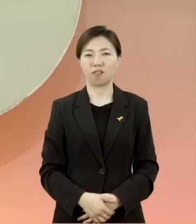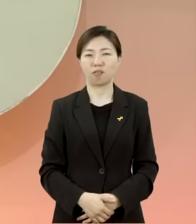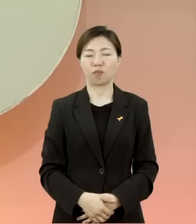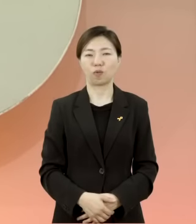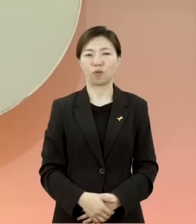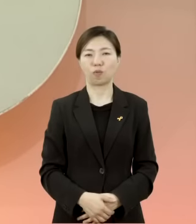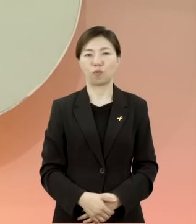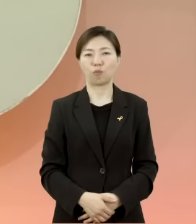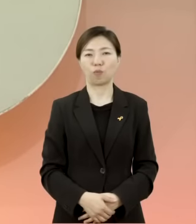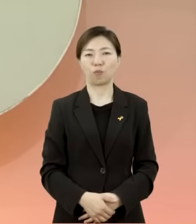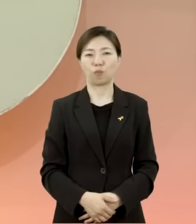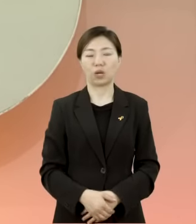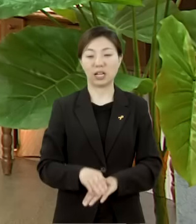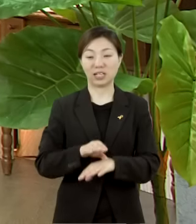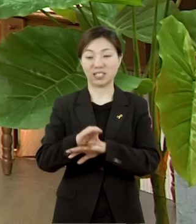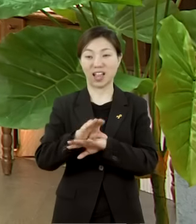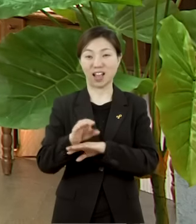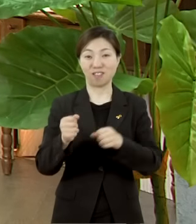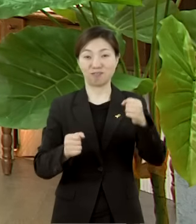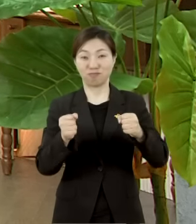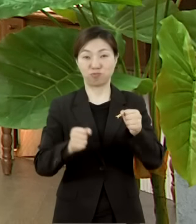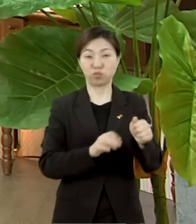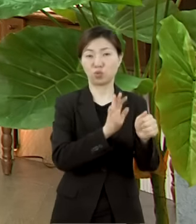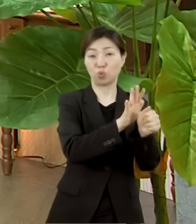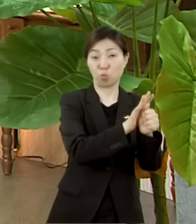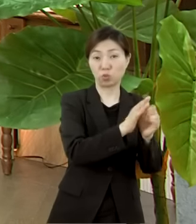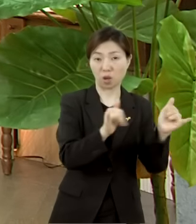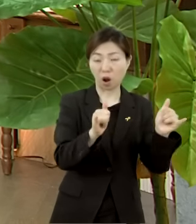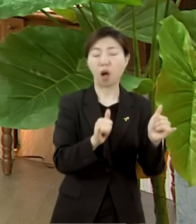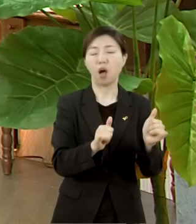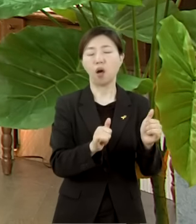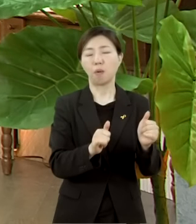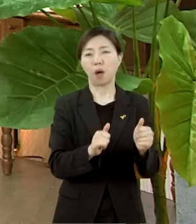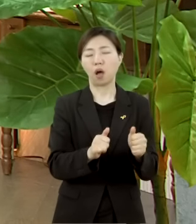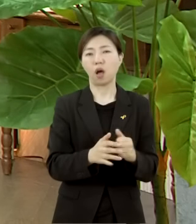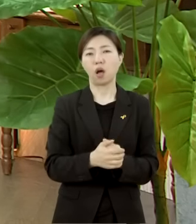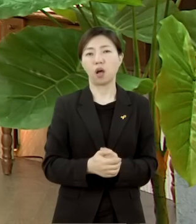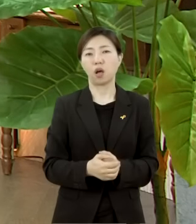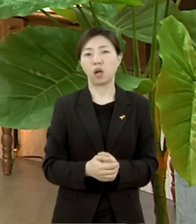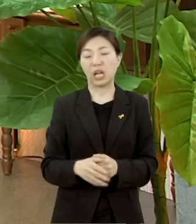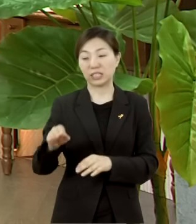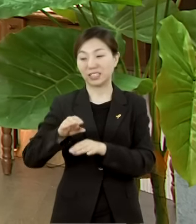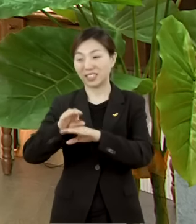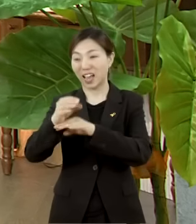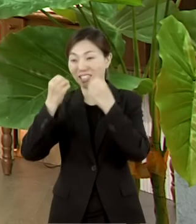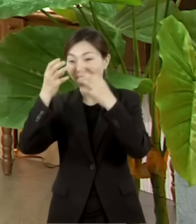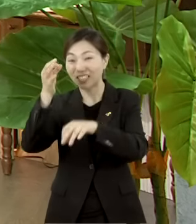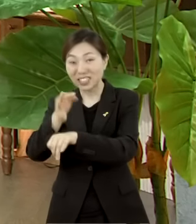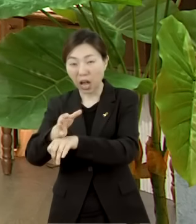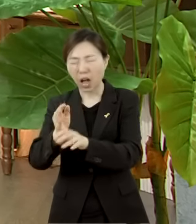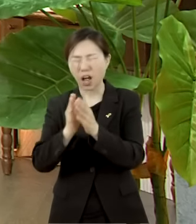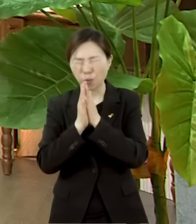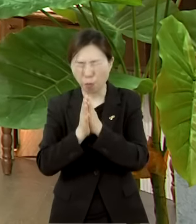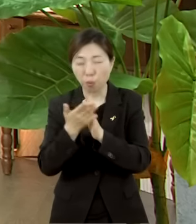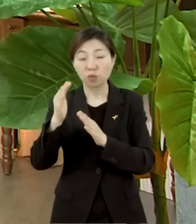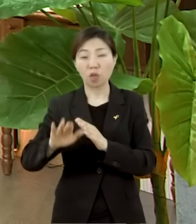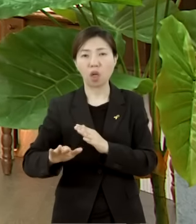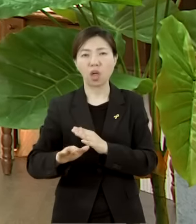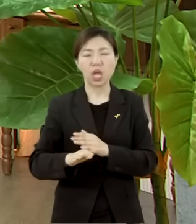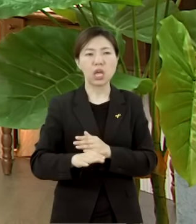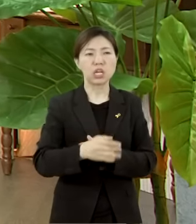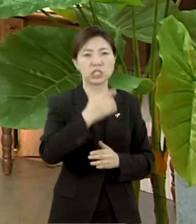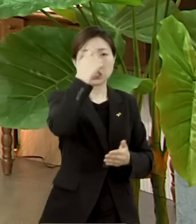얘기를 하시더라 그래서 그 차 태어 준 거사님은 고사 지내러 왔다가